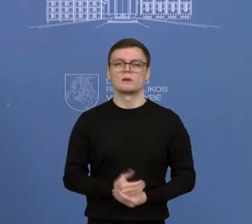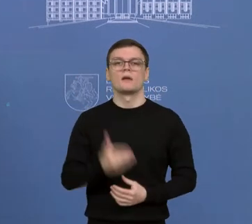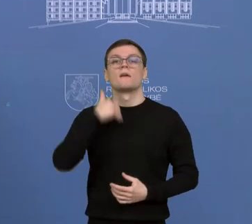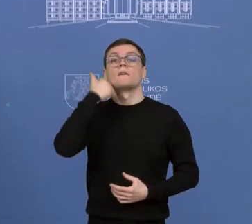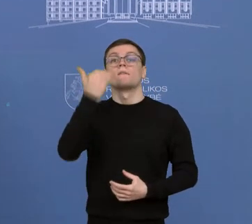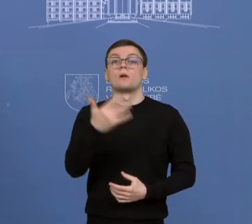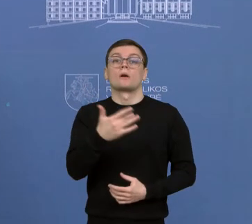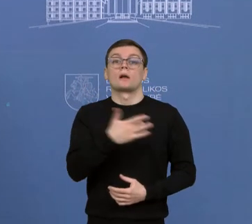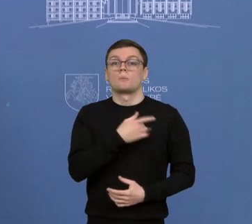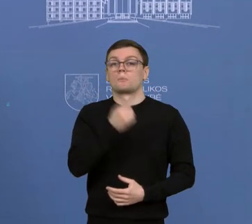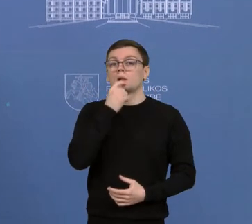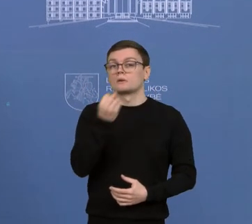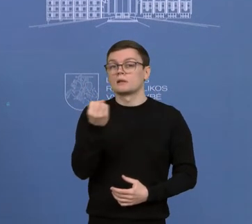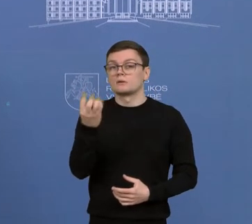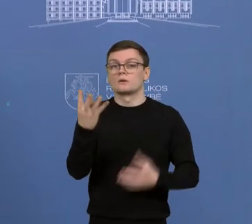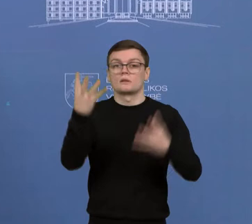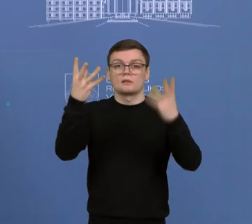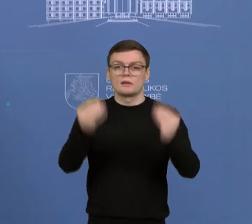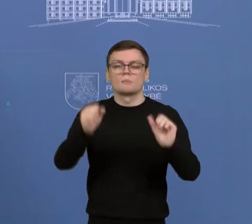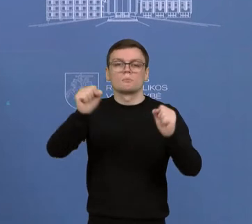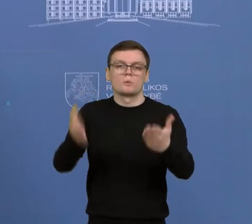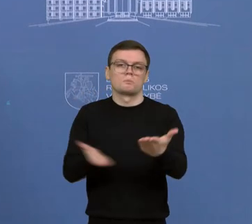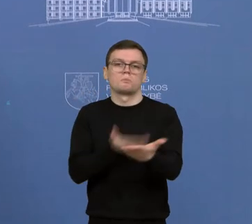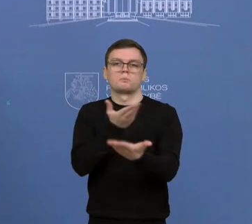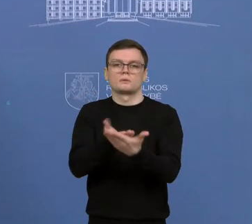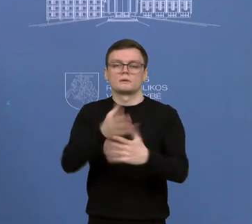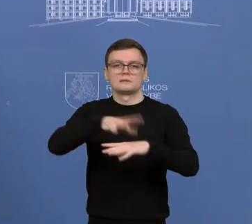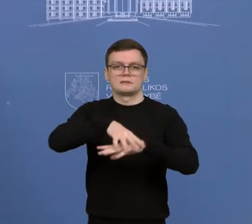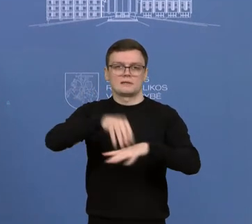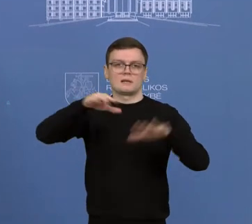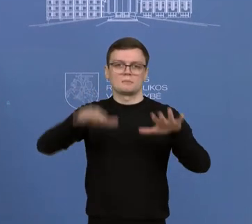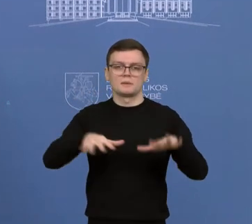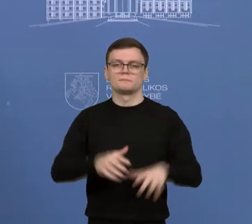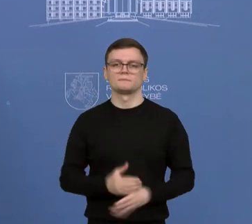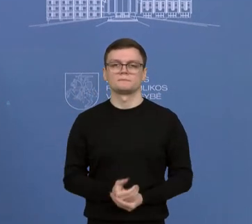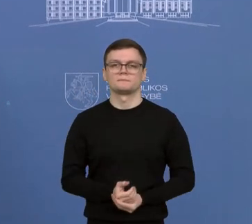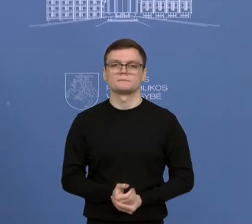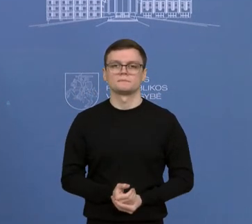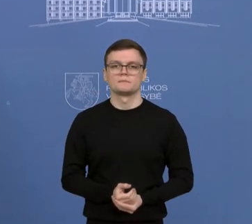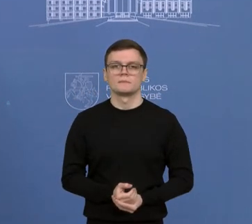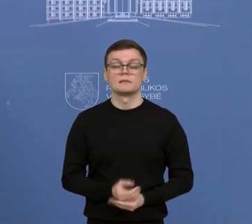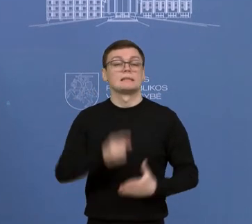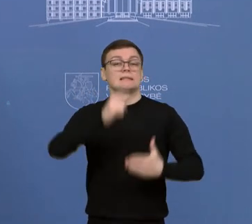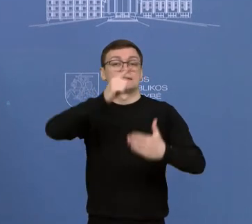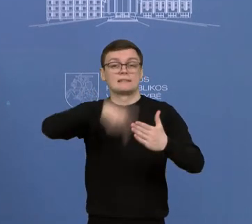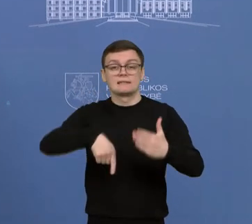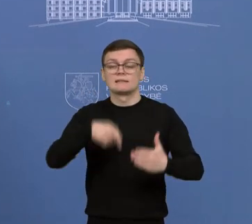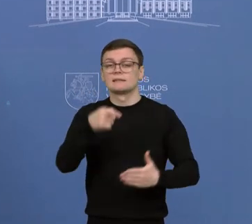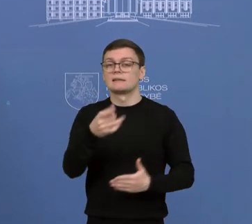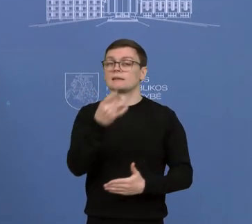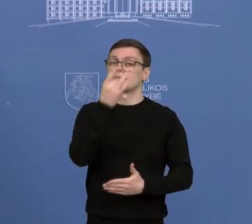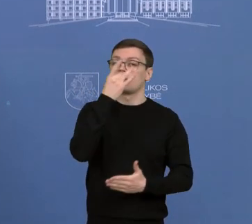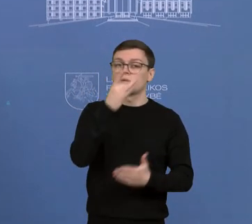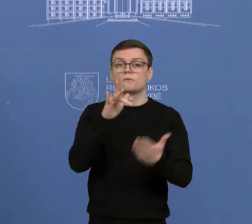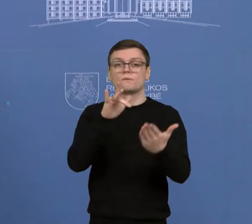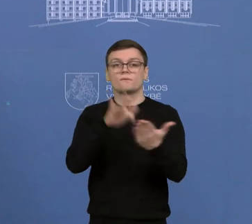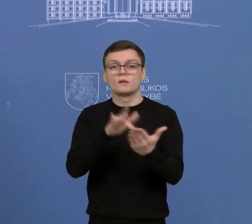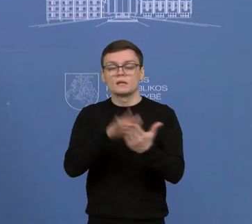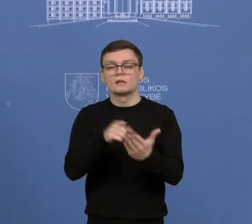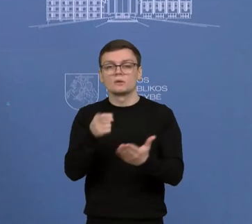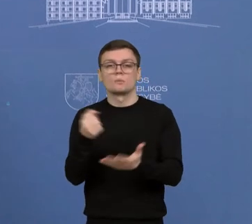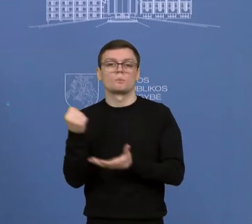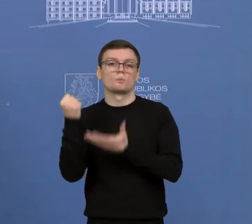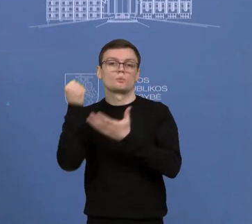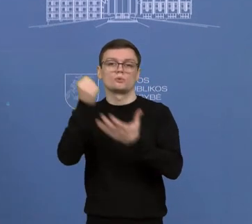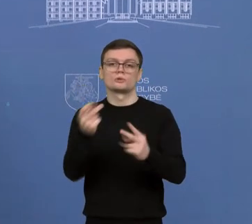balandžio 14 dieną jisai galėtų būti pateikiamas Seime. Ir tikimės, kad gegužės viduryje biudžeto